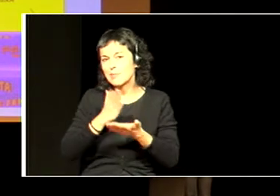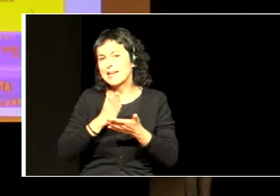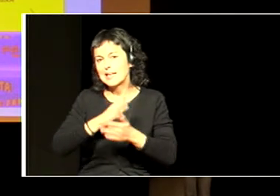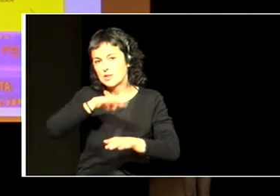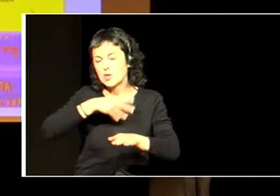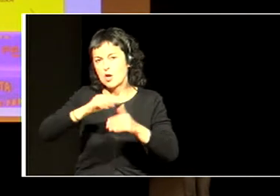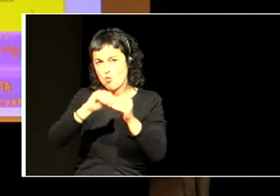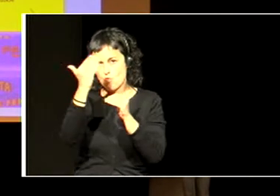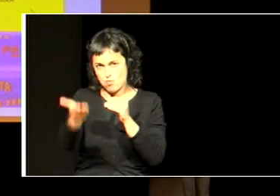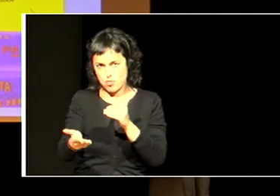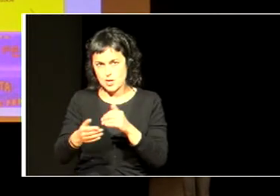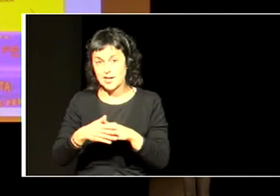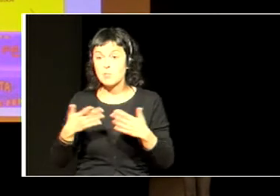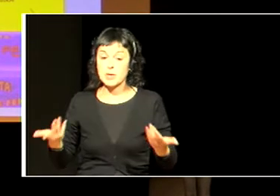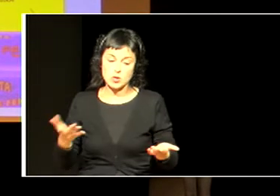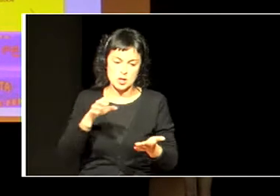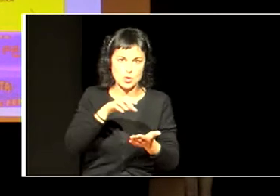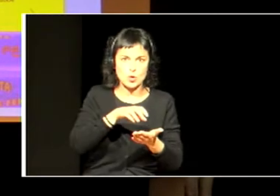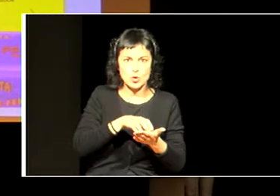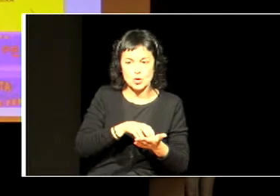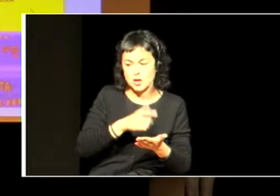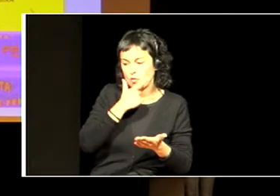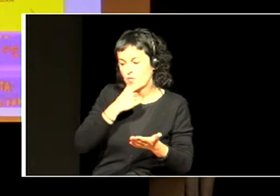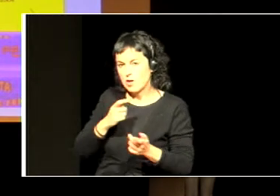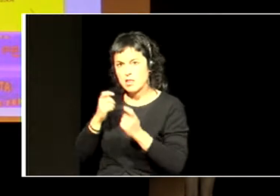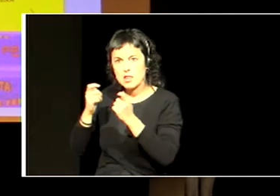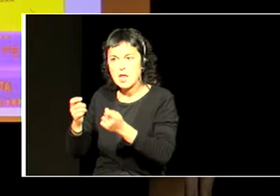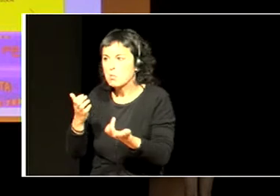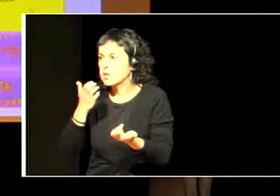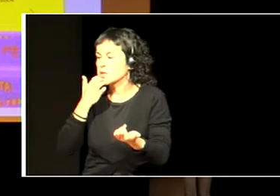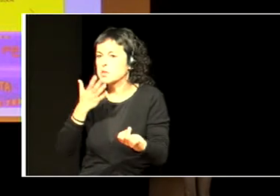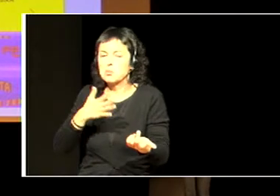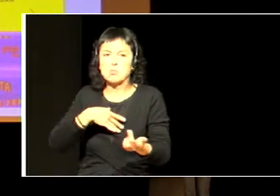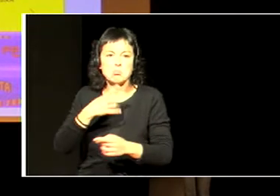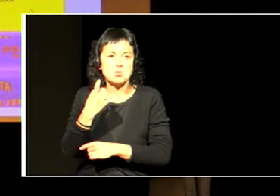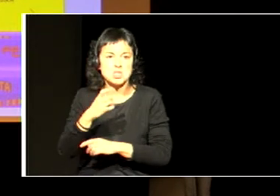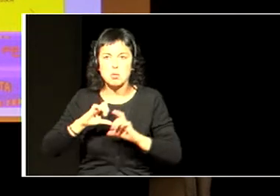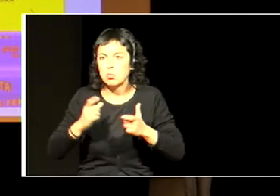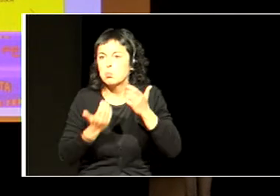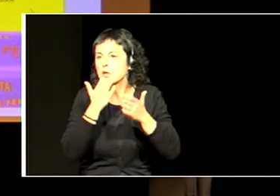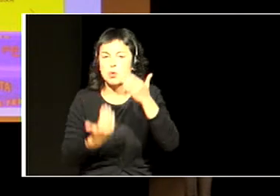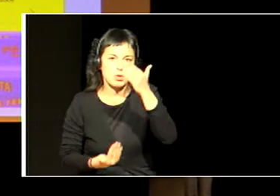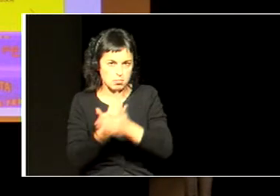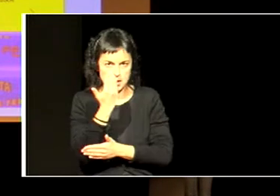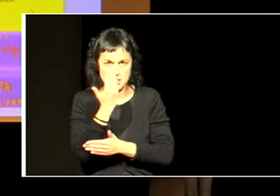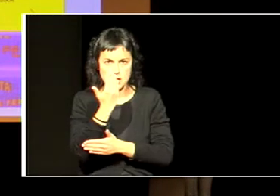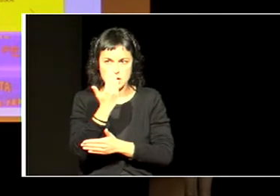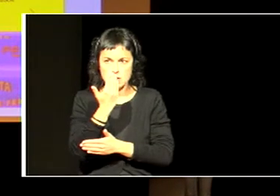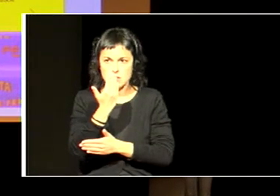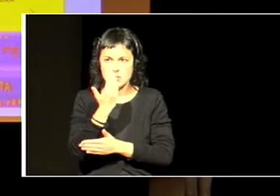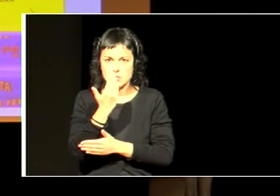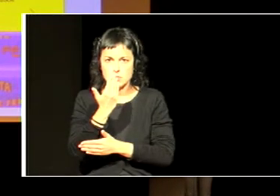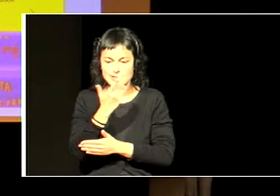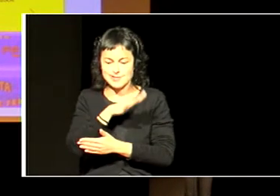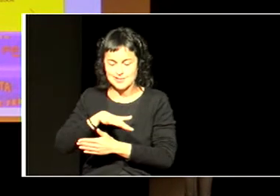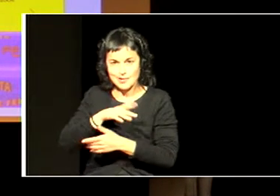Baina ikastetxea erreztu behar du ere, edozein momentutan bildu behar badugu goizean, ba goizean bilduko garela,